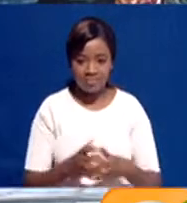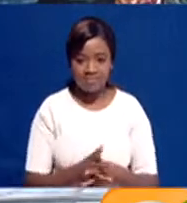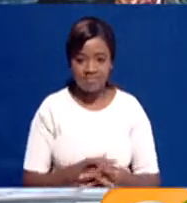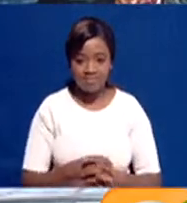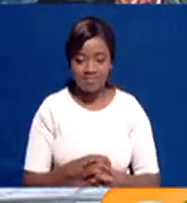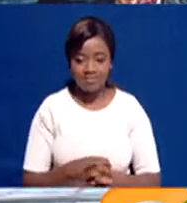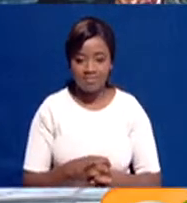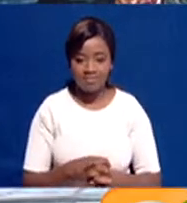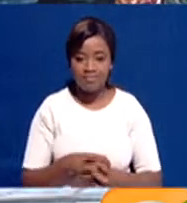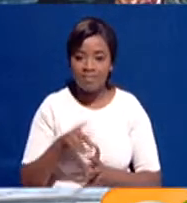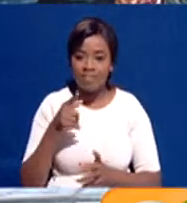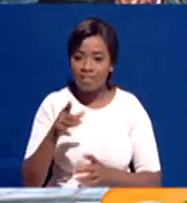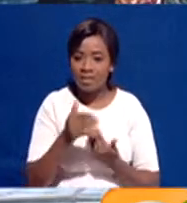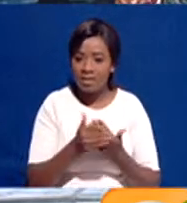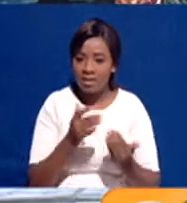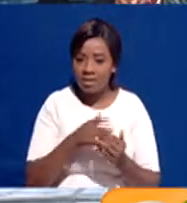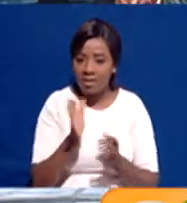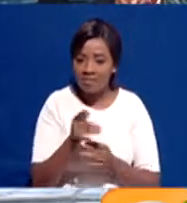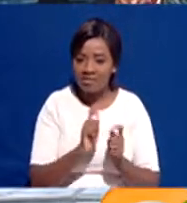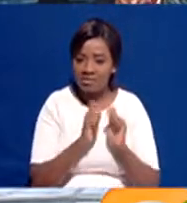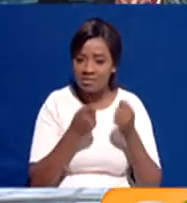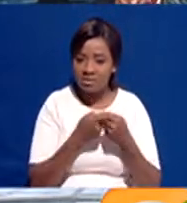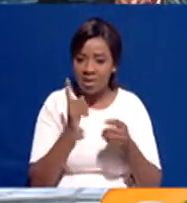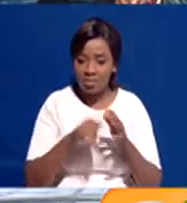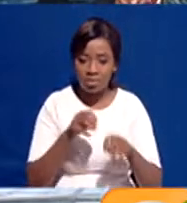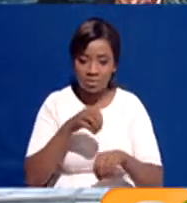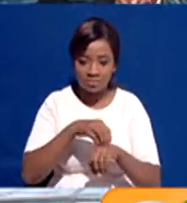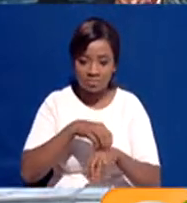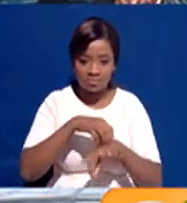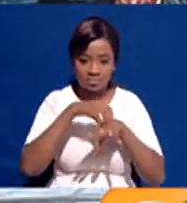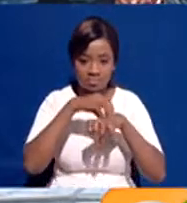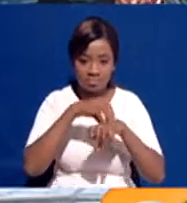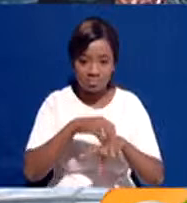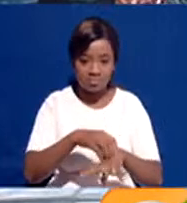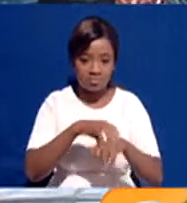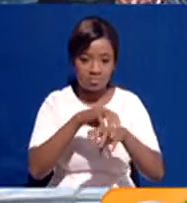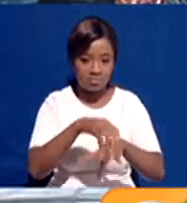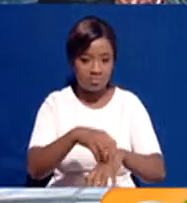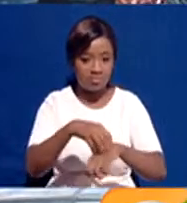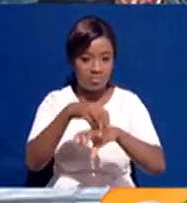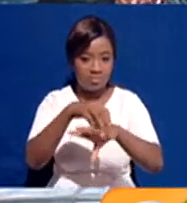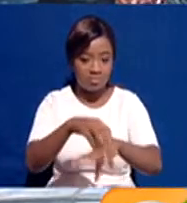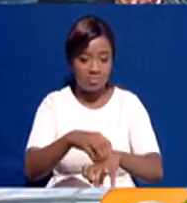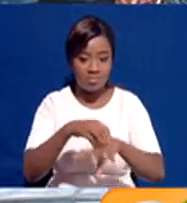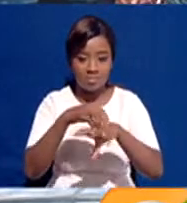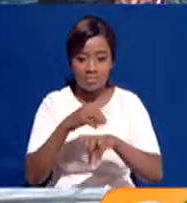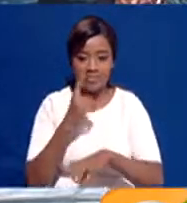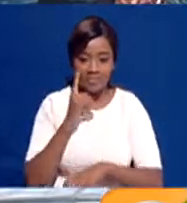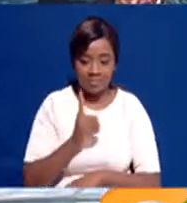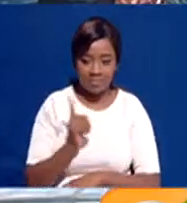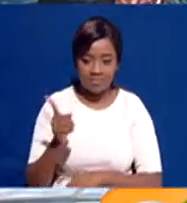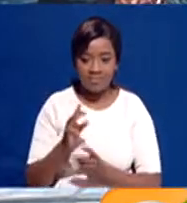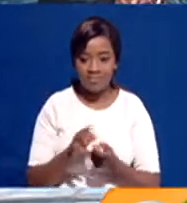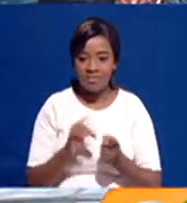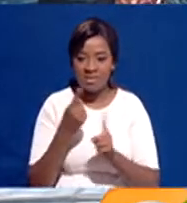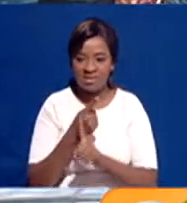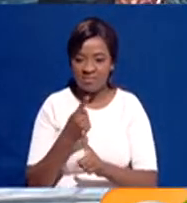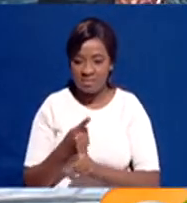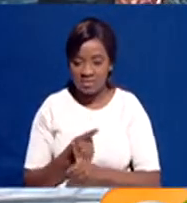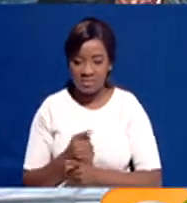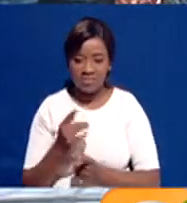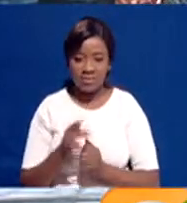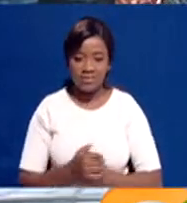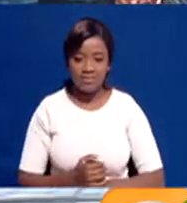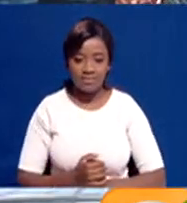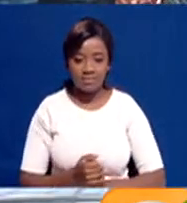pweza. Juhudi hizo zimezaa matunda na kusababisha ongezeko kubwa la viumbe vya baharini ikiwemo pweza, kamba, kaa na